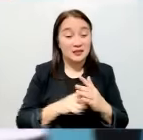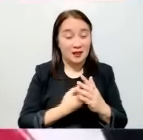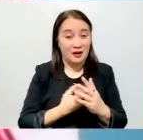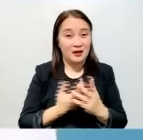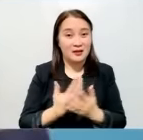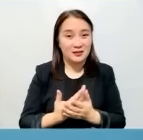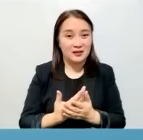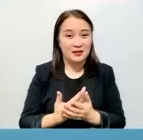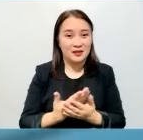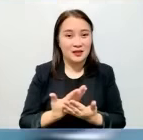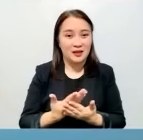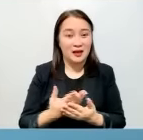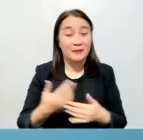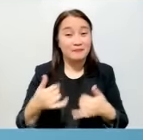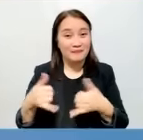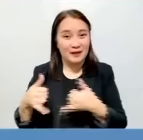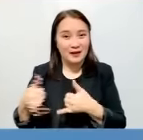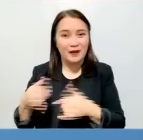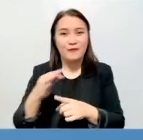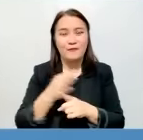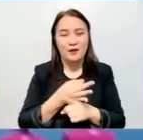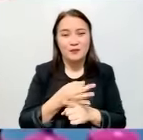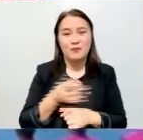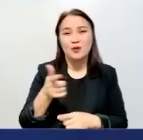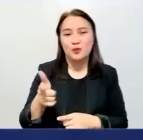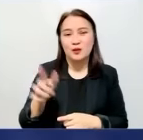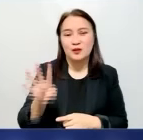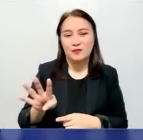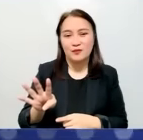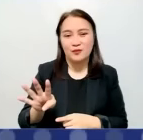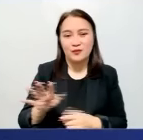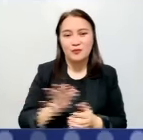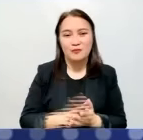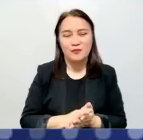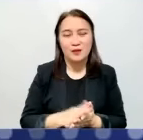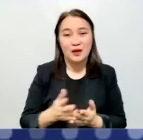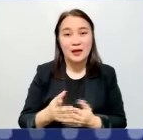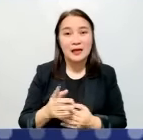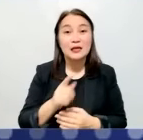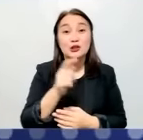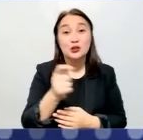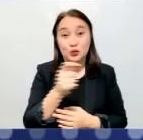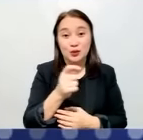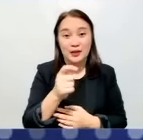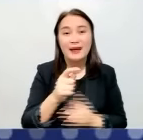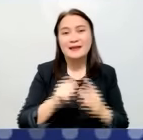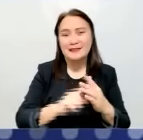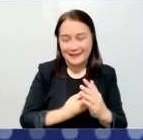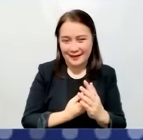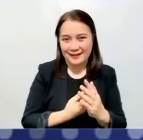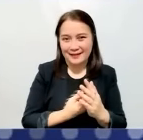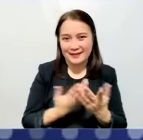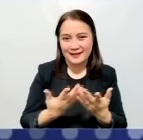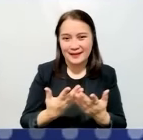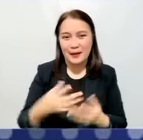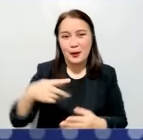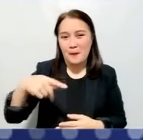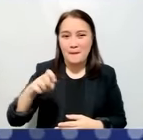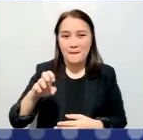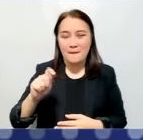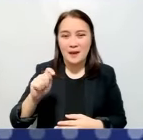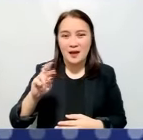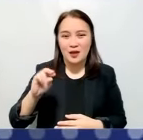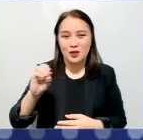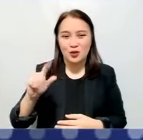sa Feb 24 kontra Farm Fresh Foxes. Pero sa Martes muna ang bakbakan, Buena Mano, ang Petrogas Angels versus Strong